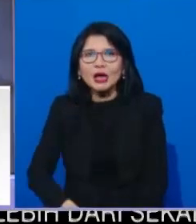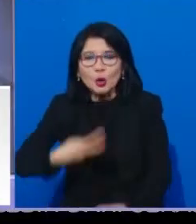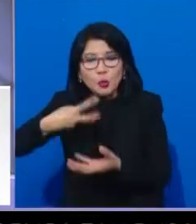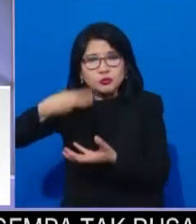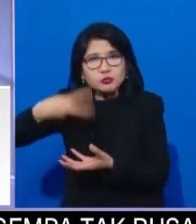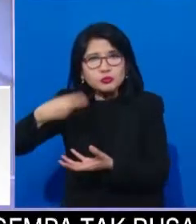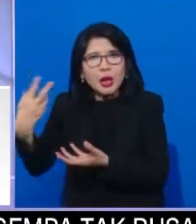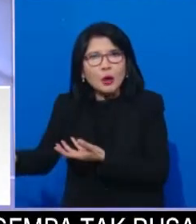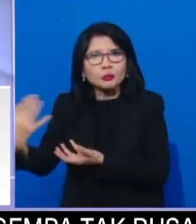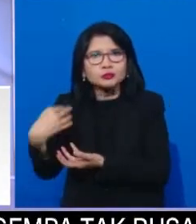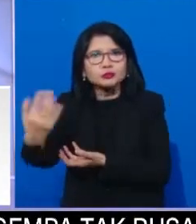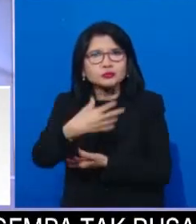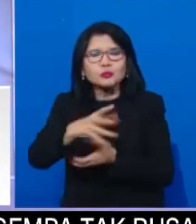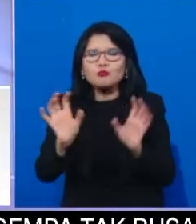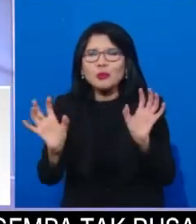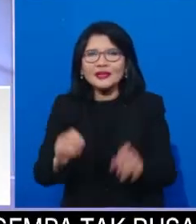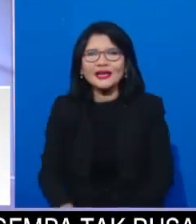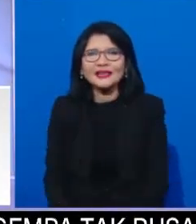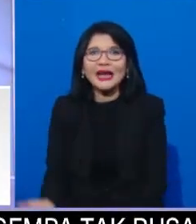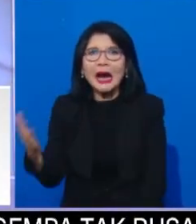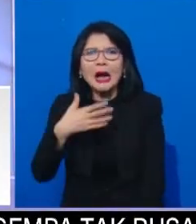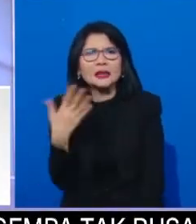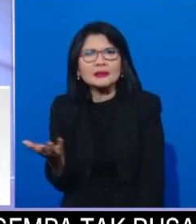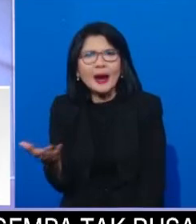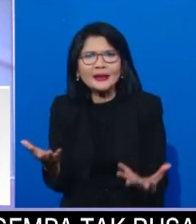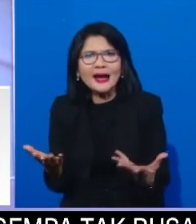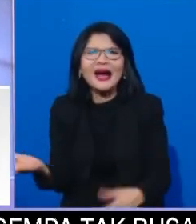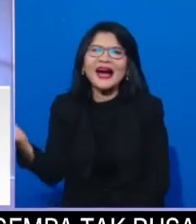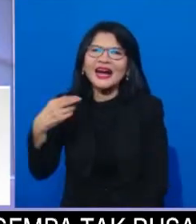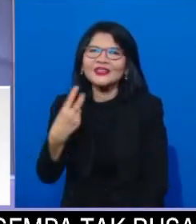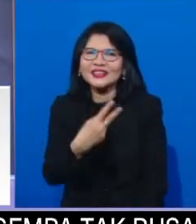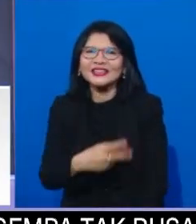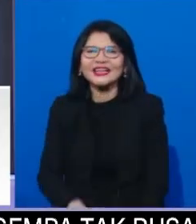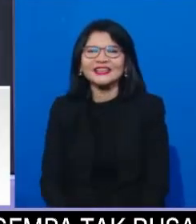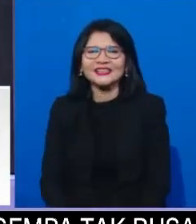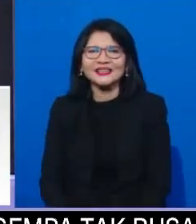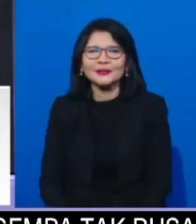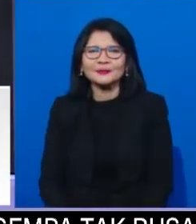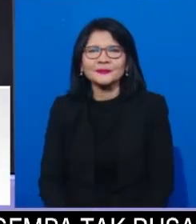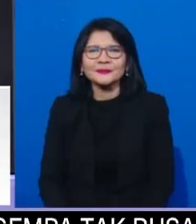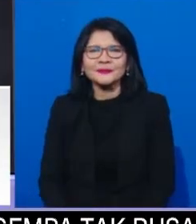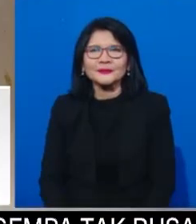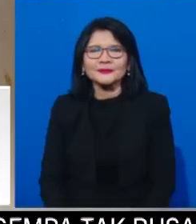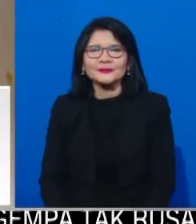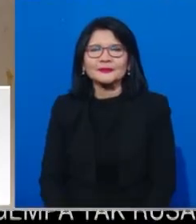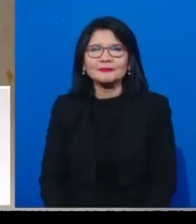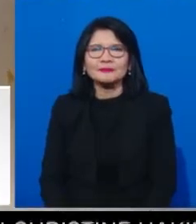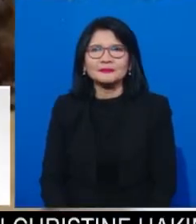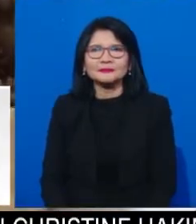pecinta kuliner. Wah, di mana aja nih kira-kira? Yuk kita ikuti perjalanan koresponden Kiki Haryadi.